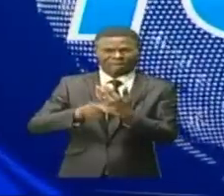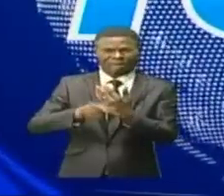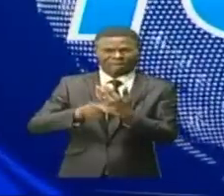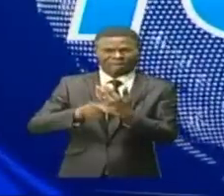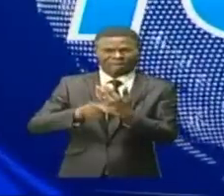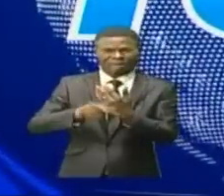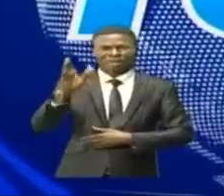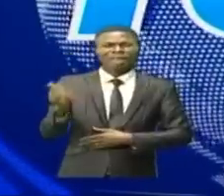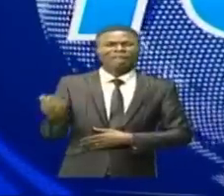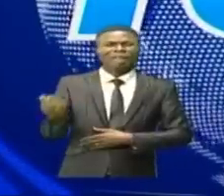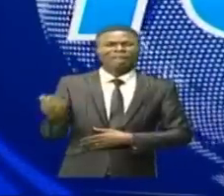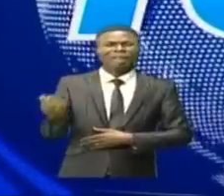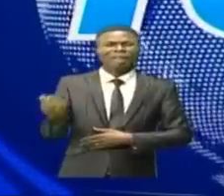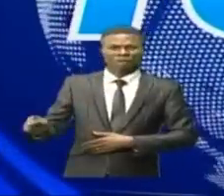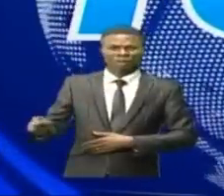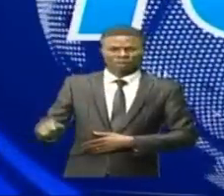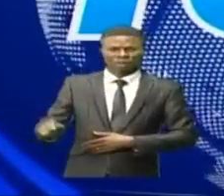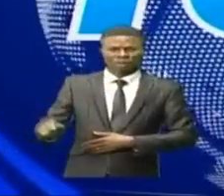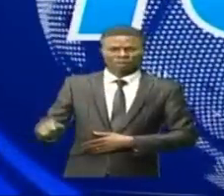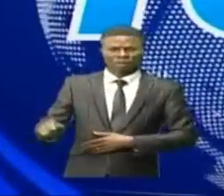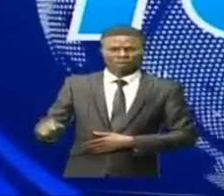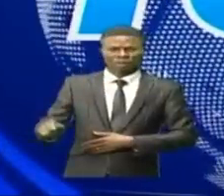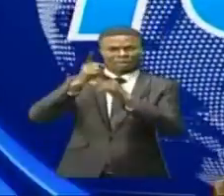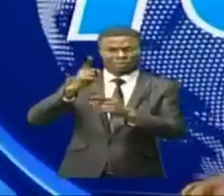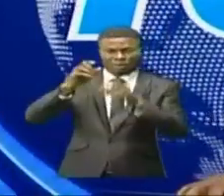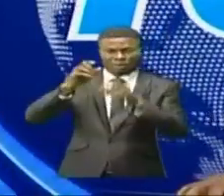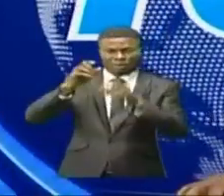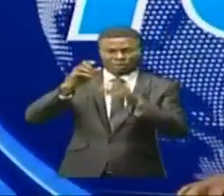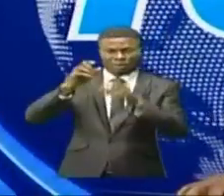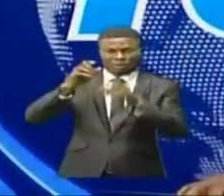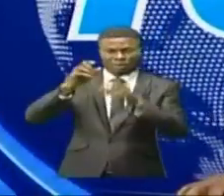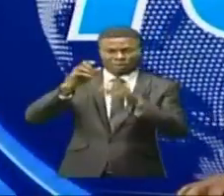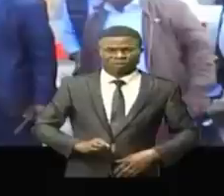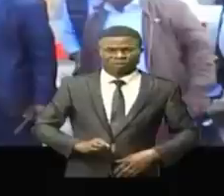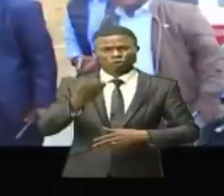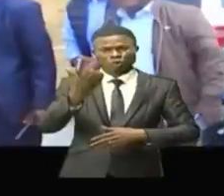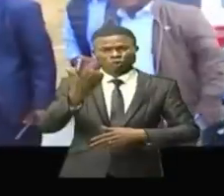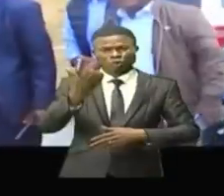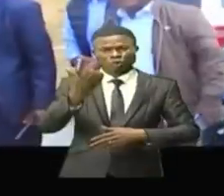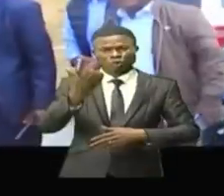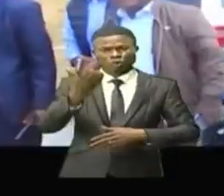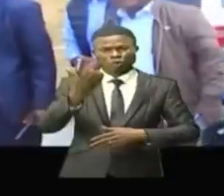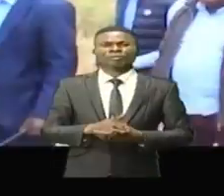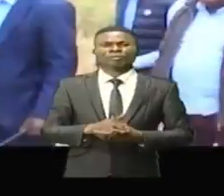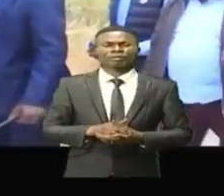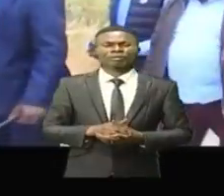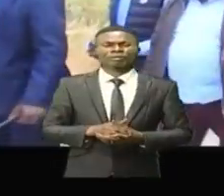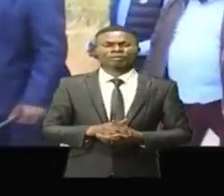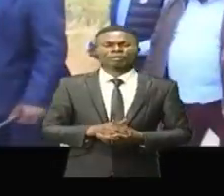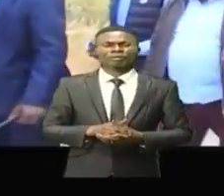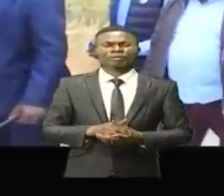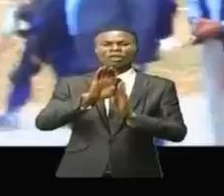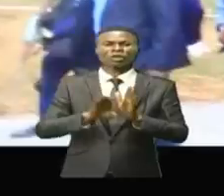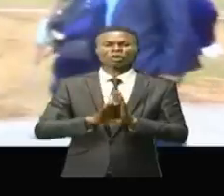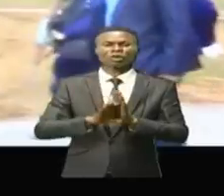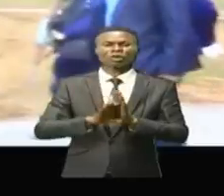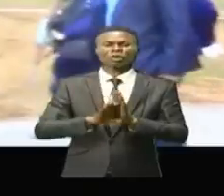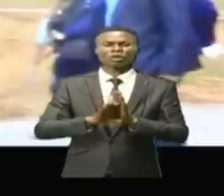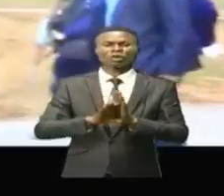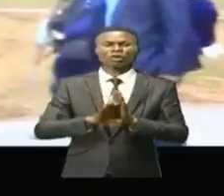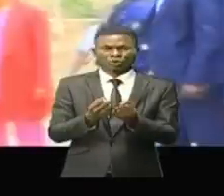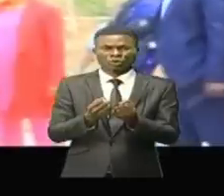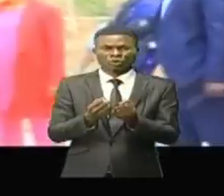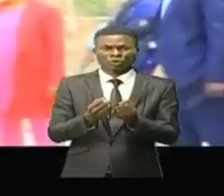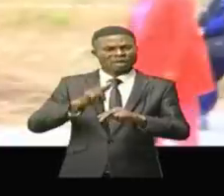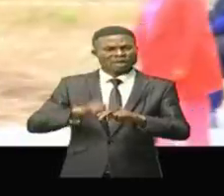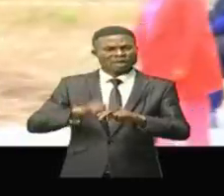145 territoires initié par le président de la République. Dans le but d'améliorer les conditions sociales des exploitants miniers artisanaux